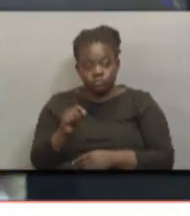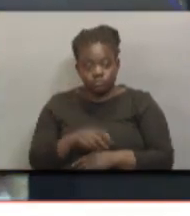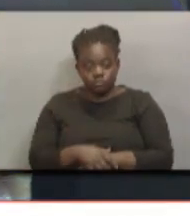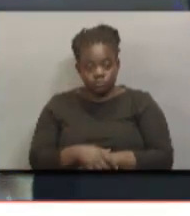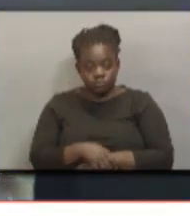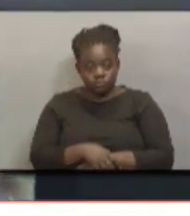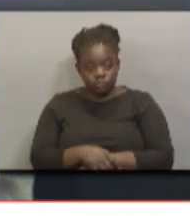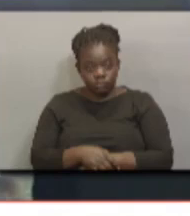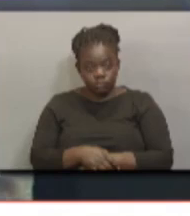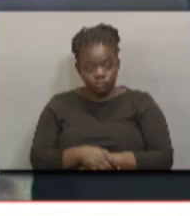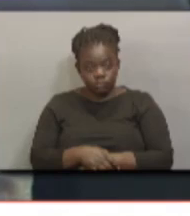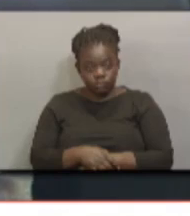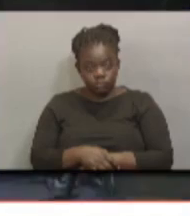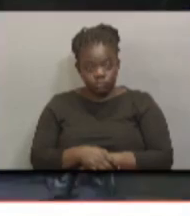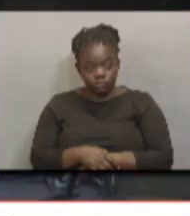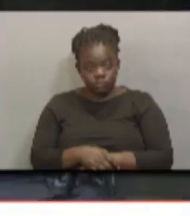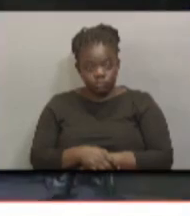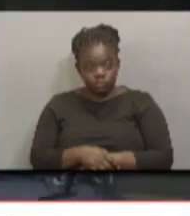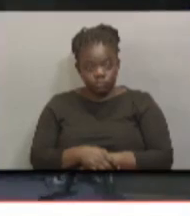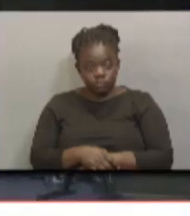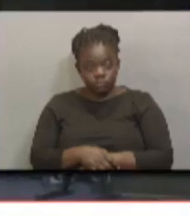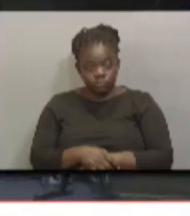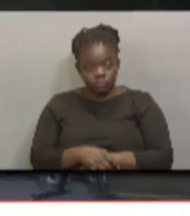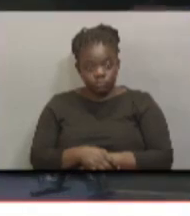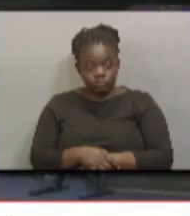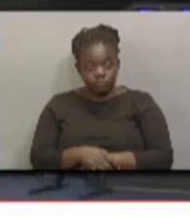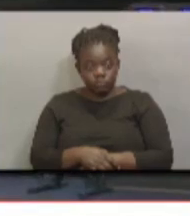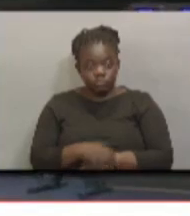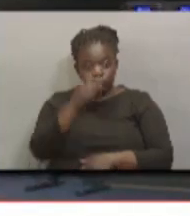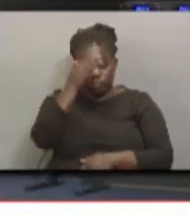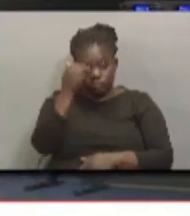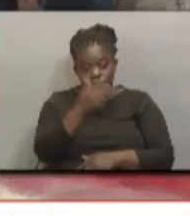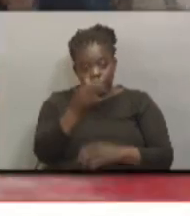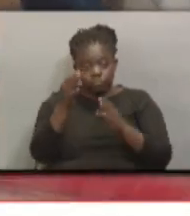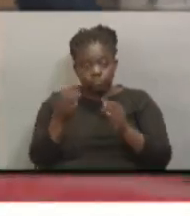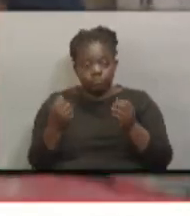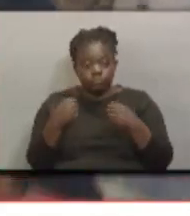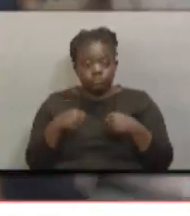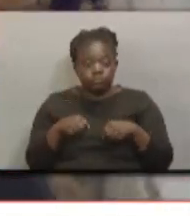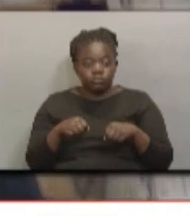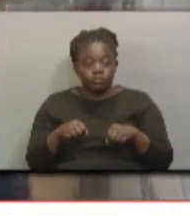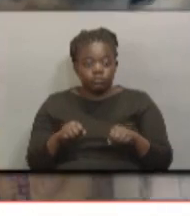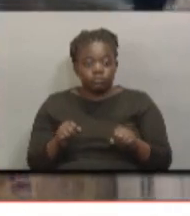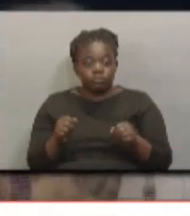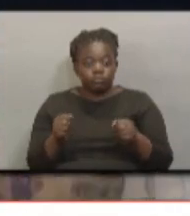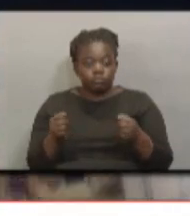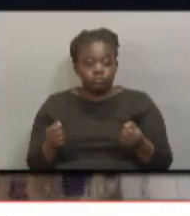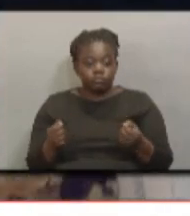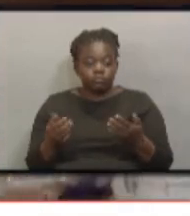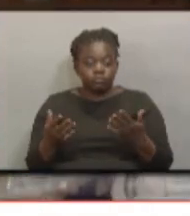You see, I'm mixing it very hard. Now, don't forget in everything you do to tie it